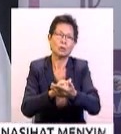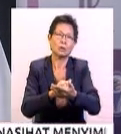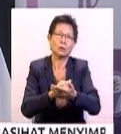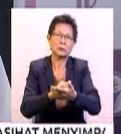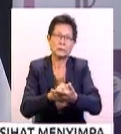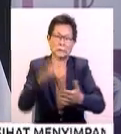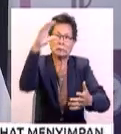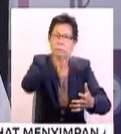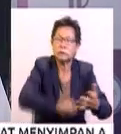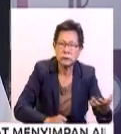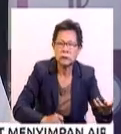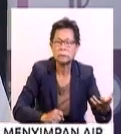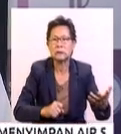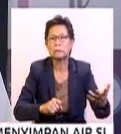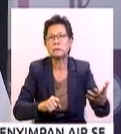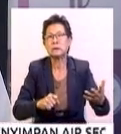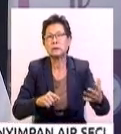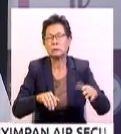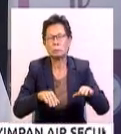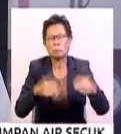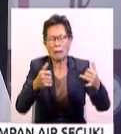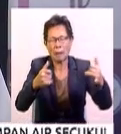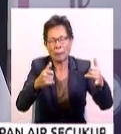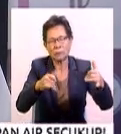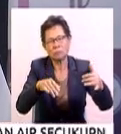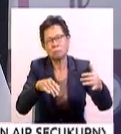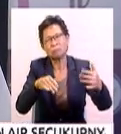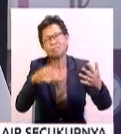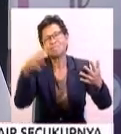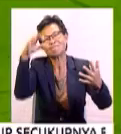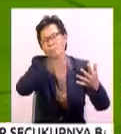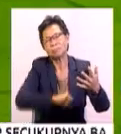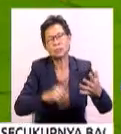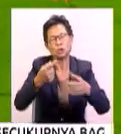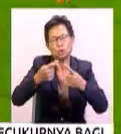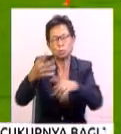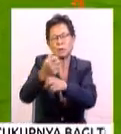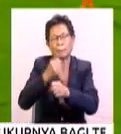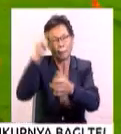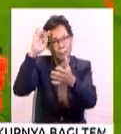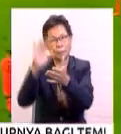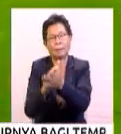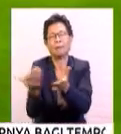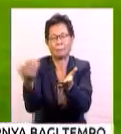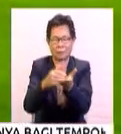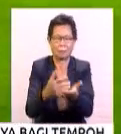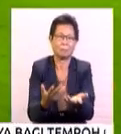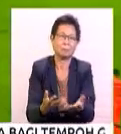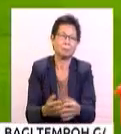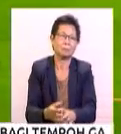lari sikit dan kita cuba mendapatkan yakinan balik.